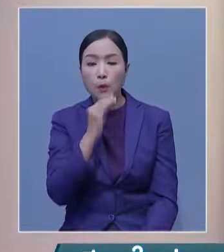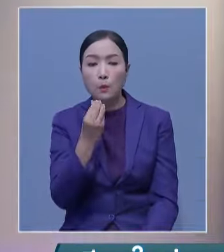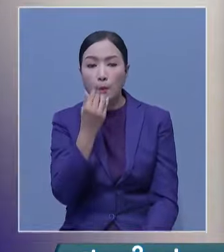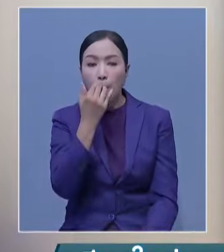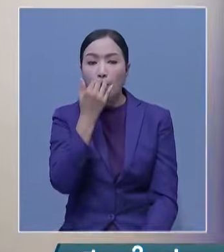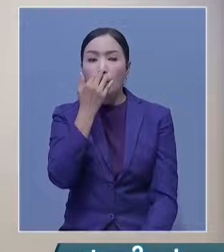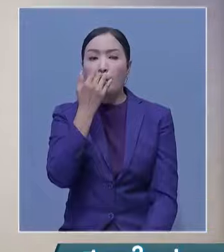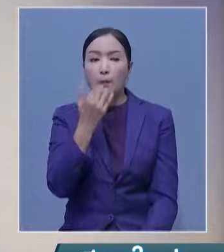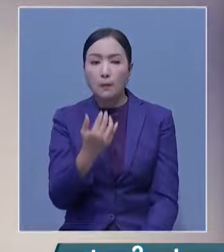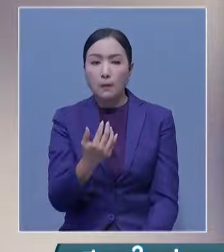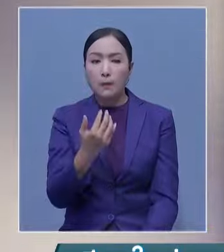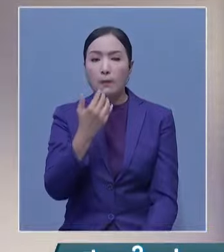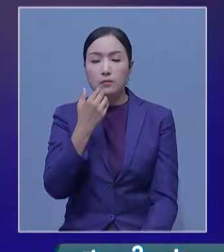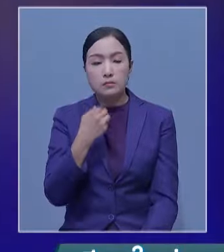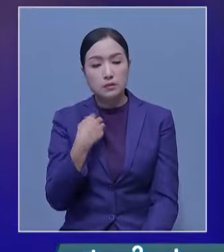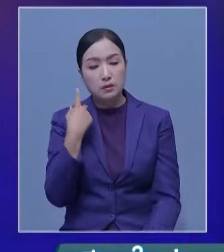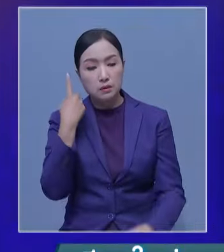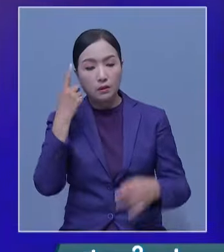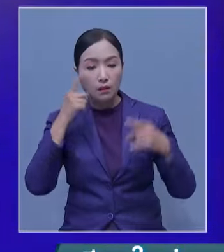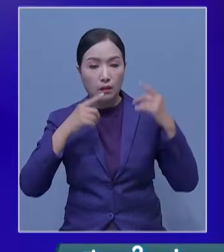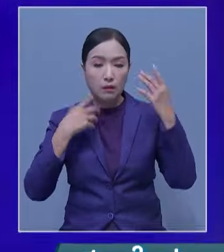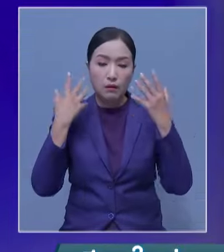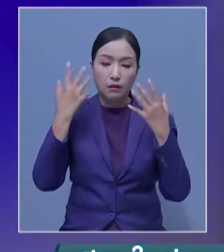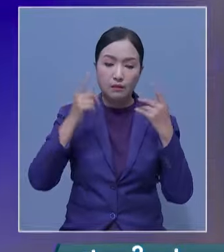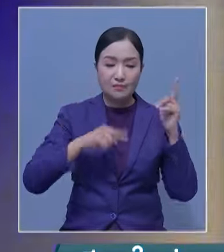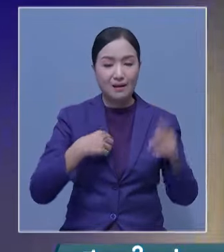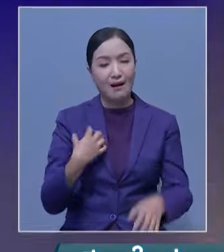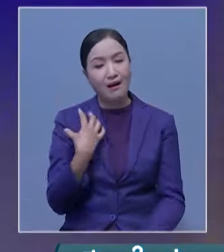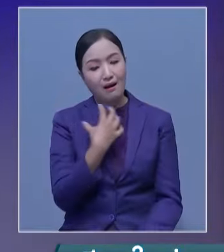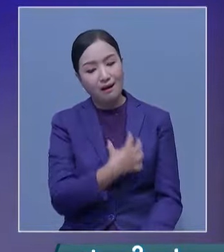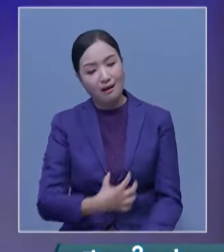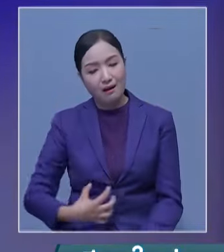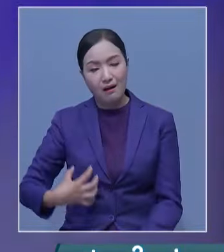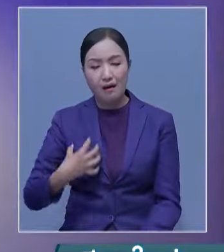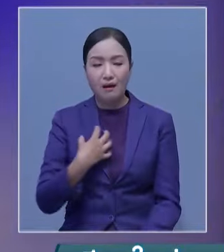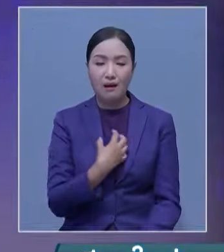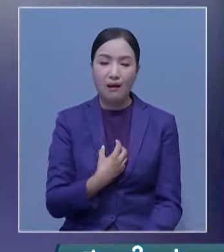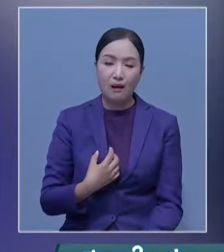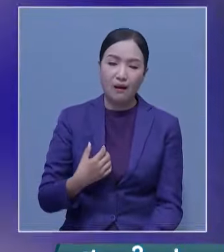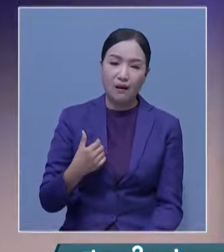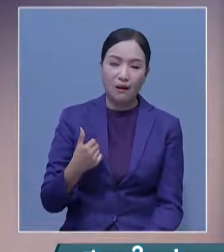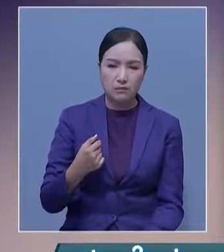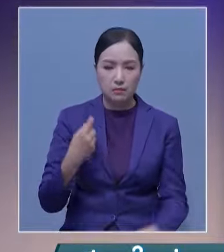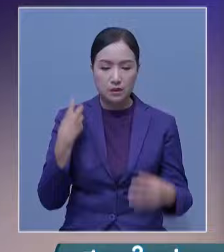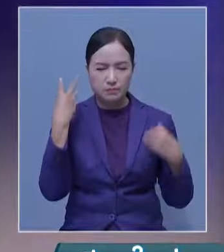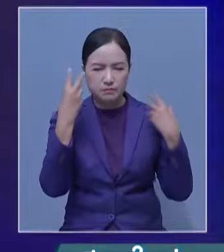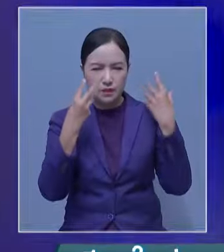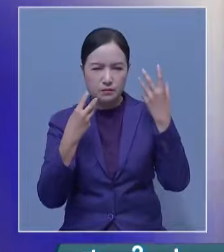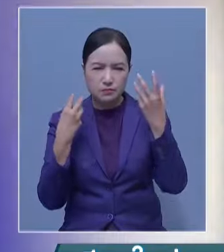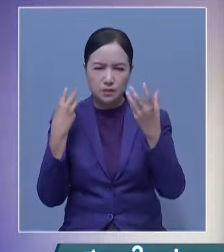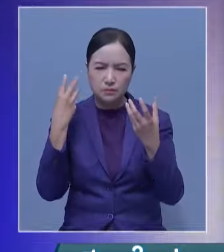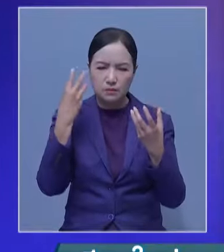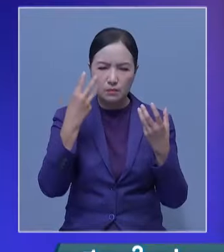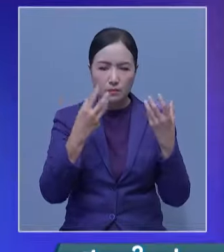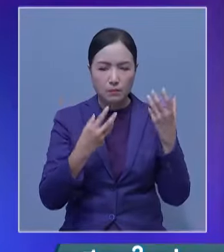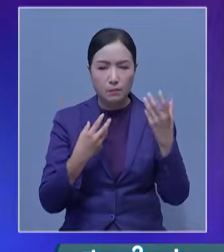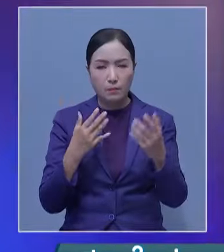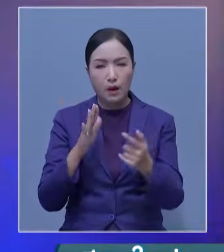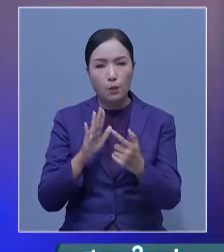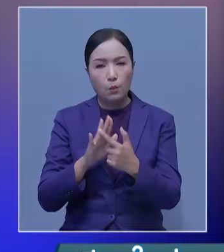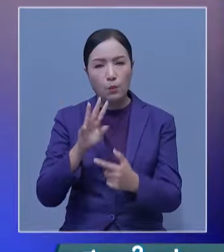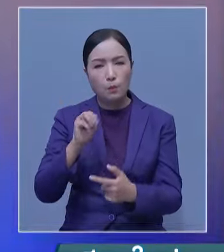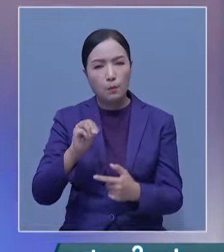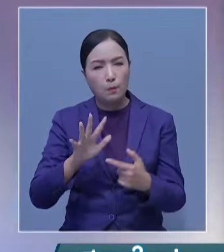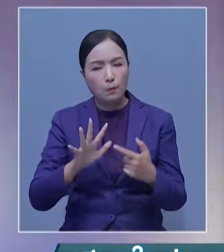ดมเข้าไปจะมีอาการเคลิบเคลิ้มดูเหมือนอารมณ์ดีแต่มันจะแฝงไปด้วยความมึนเมานะครับแล้วท่านบอกว่าไอ้